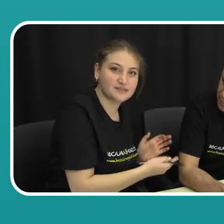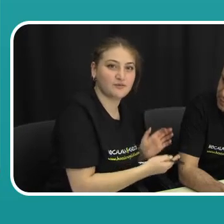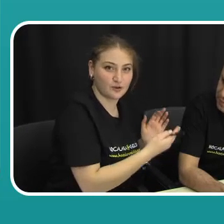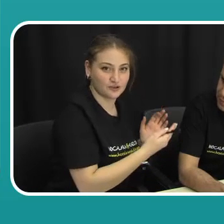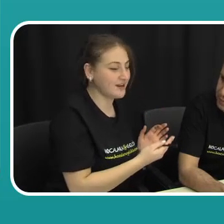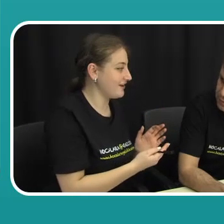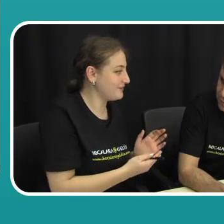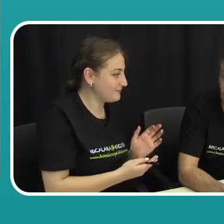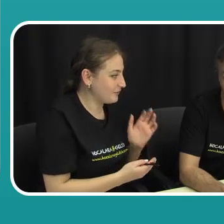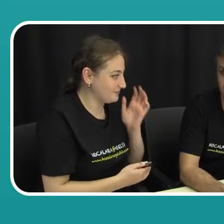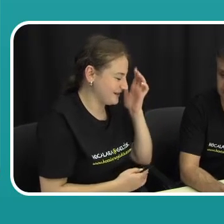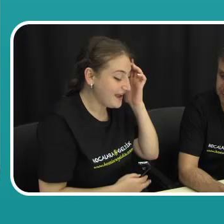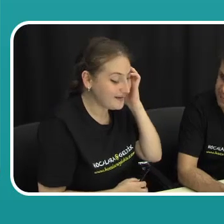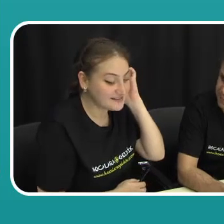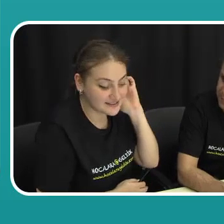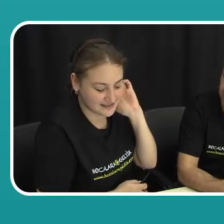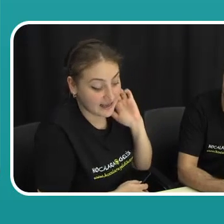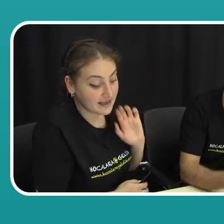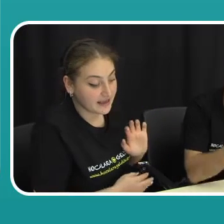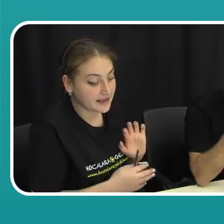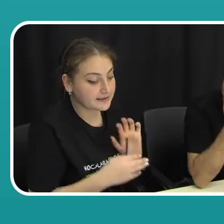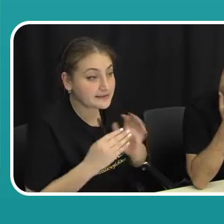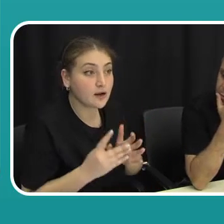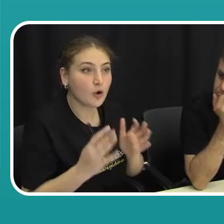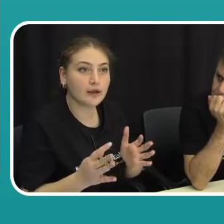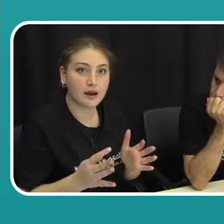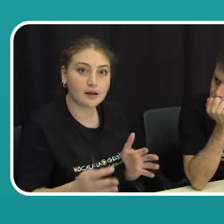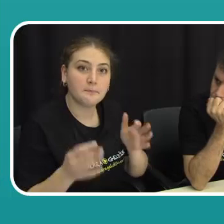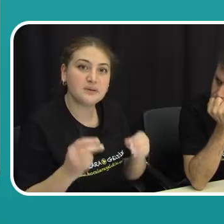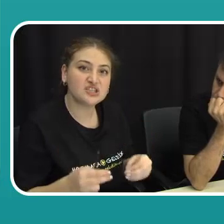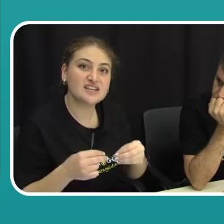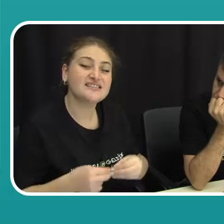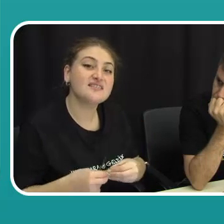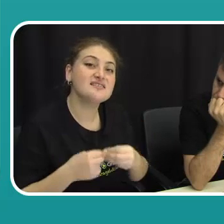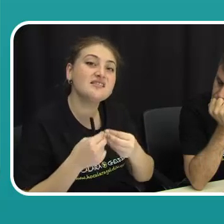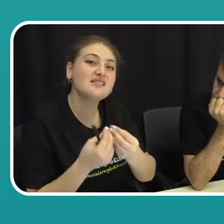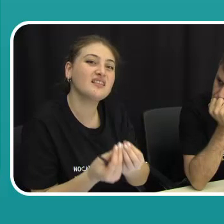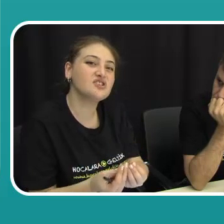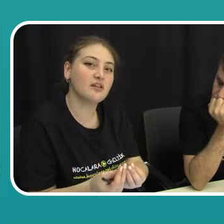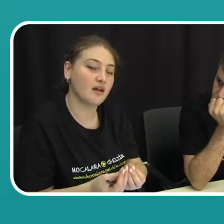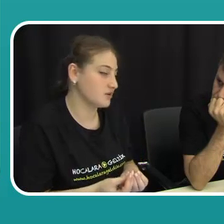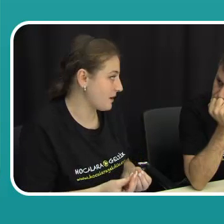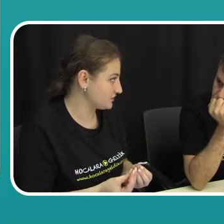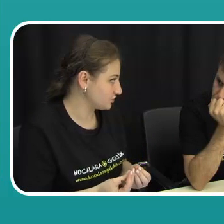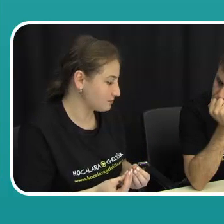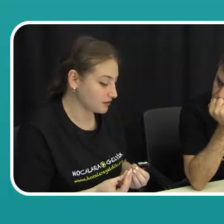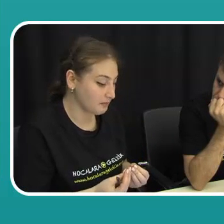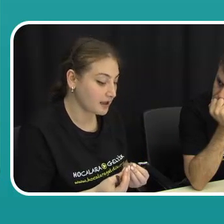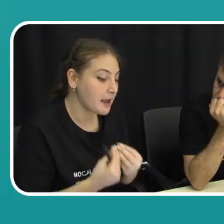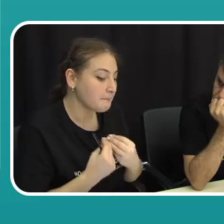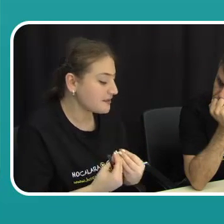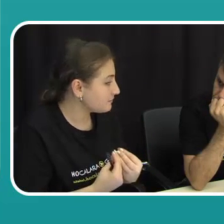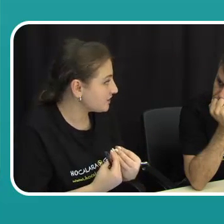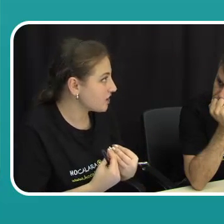bakınız Vural Hoca B Evet çizdi e direkt olarak bir şeyi senin zihninde canlandırmaya çalışmak